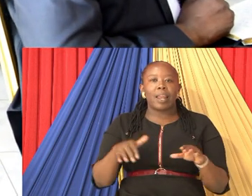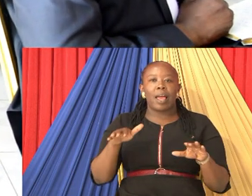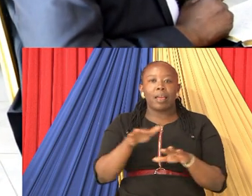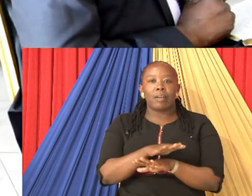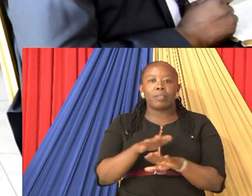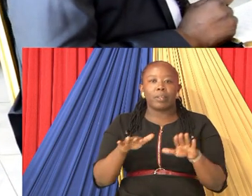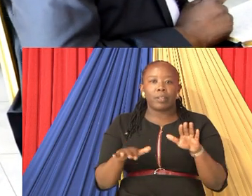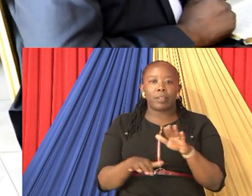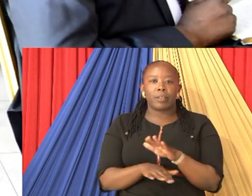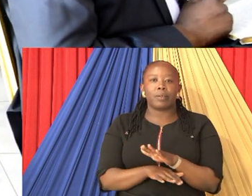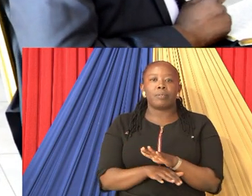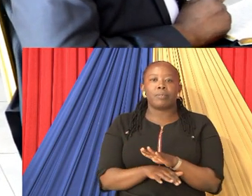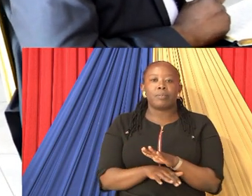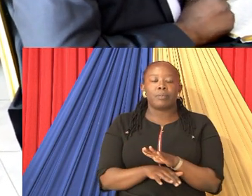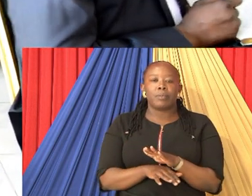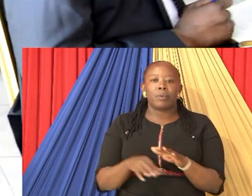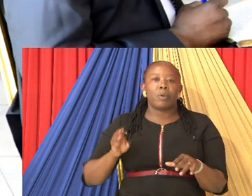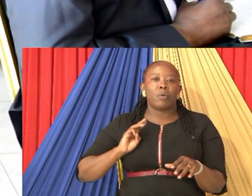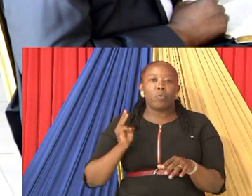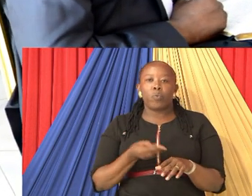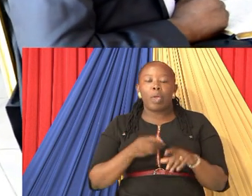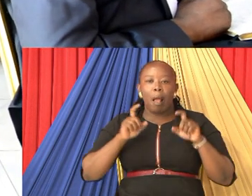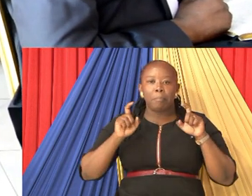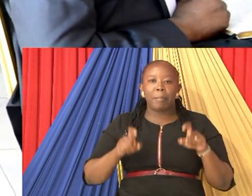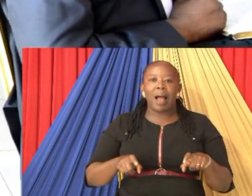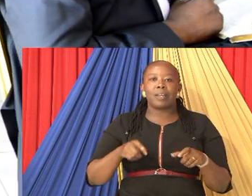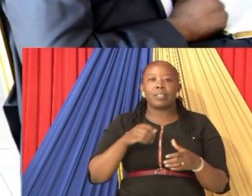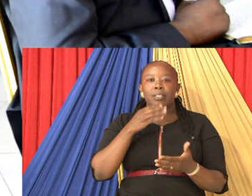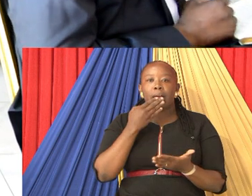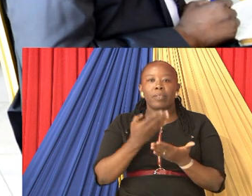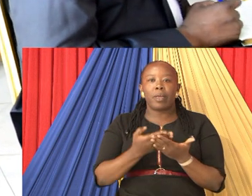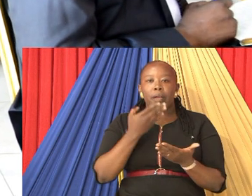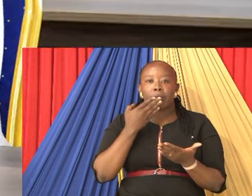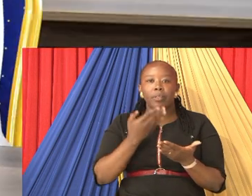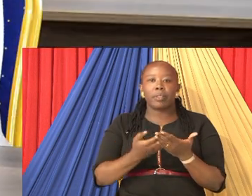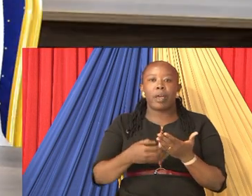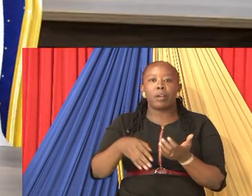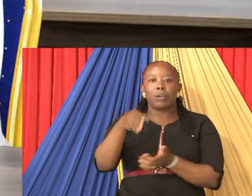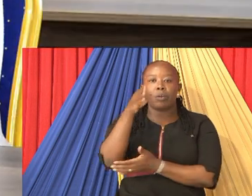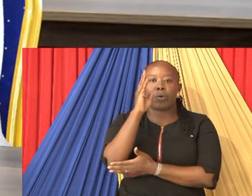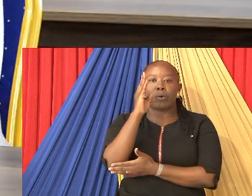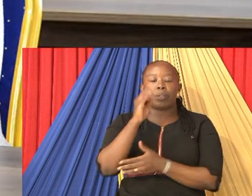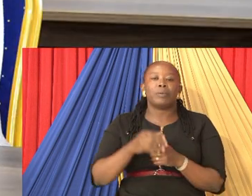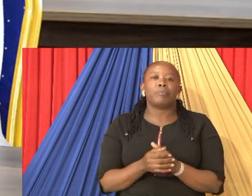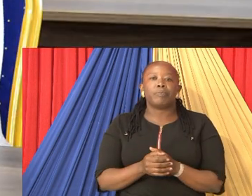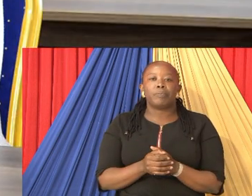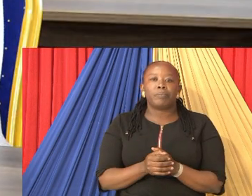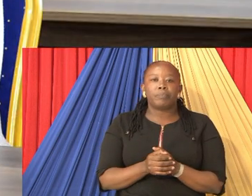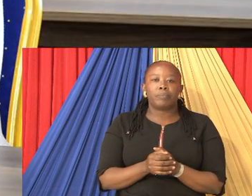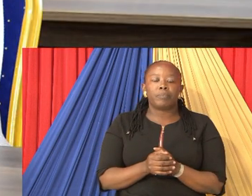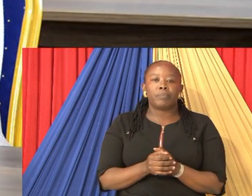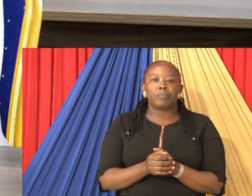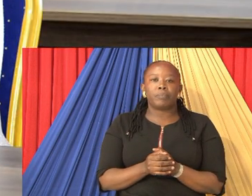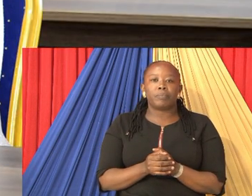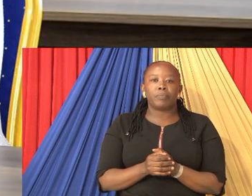yawe, inatufaa kushukuru katika kila jambo. Giving thanks in all things.